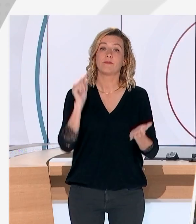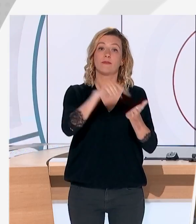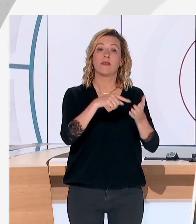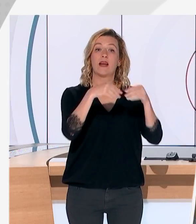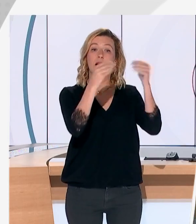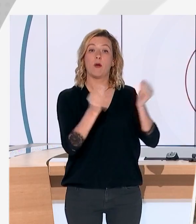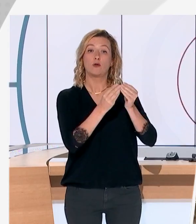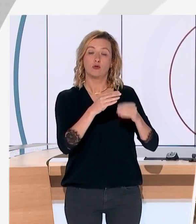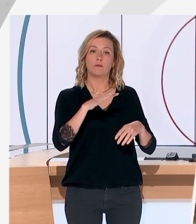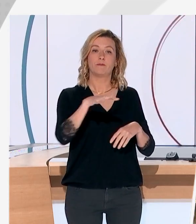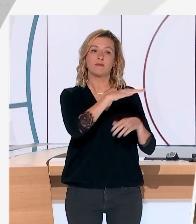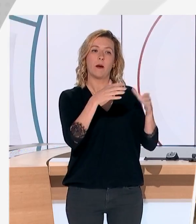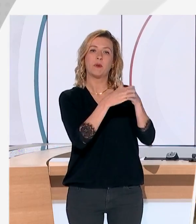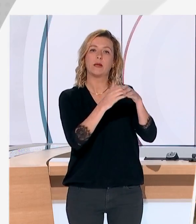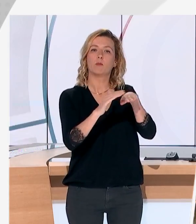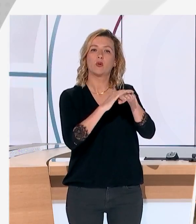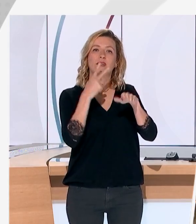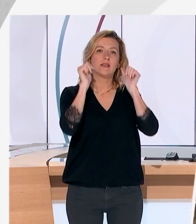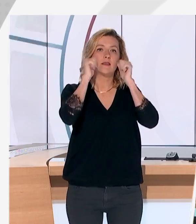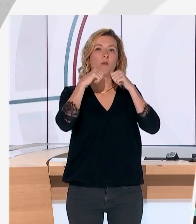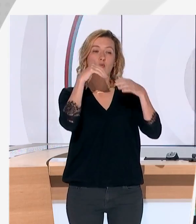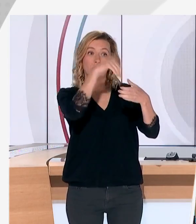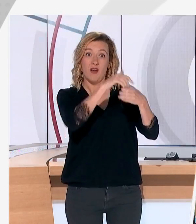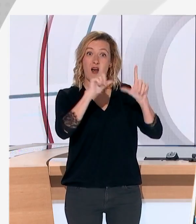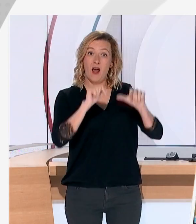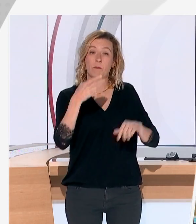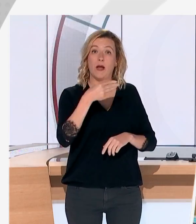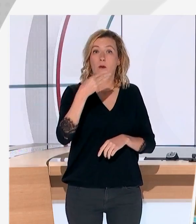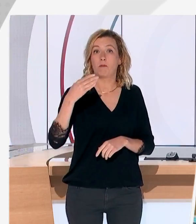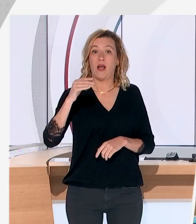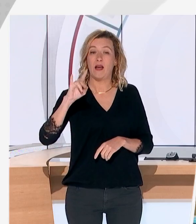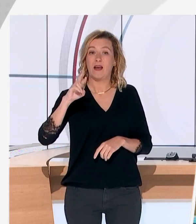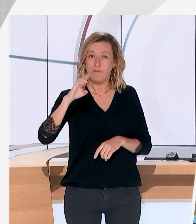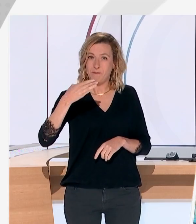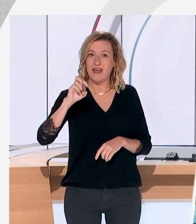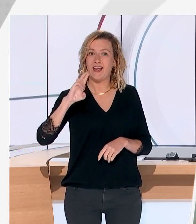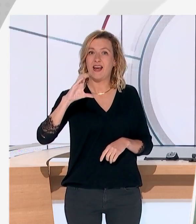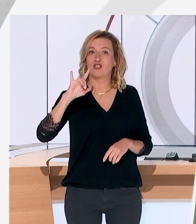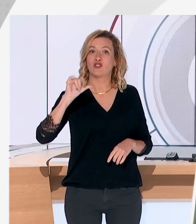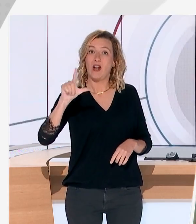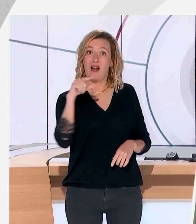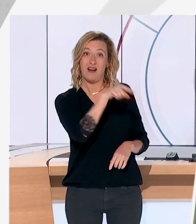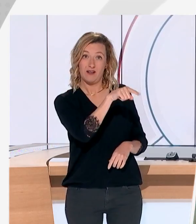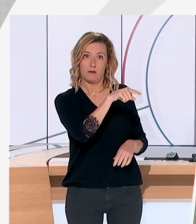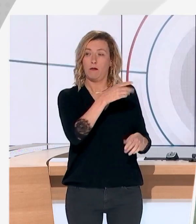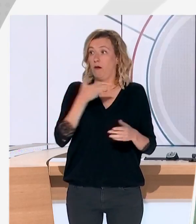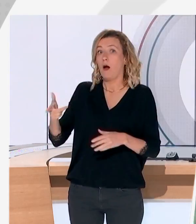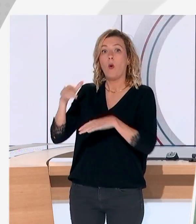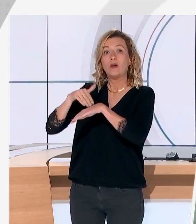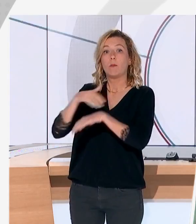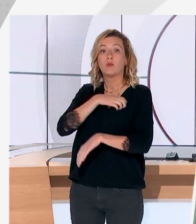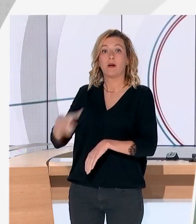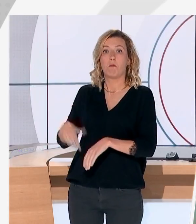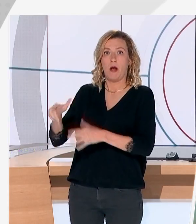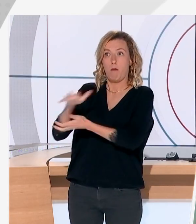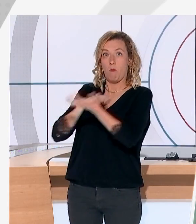Marion Maréchal en réunion publique à Limoges pour le mouvement Reconquête d'Éric Zemmour est déjà une polémique au conseil municipal.